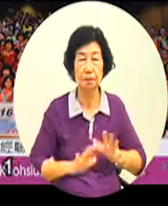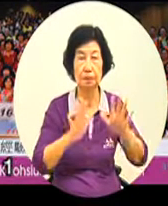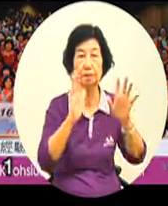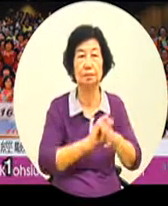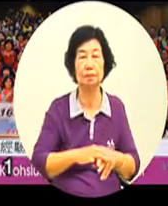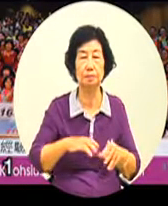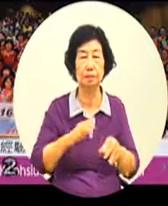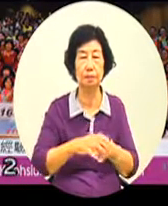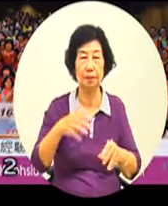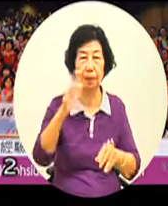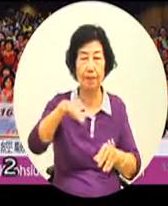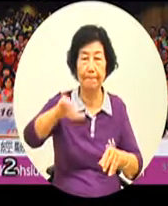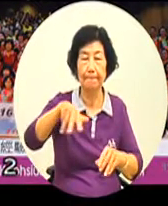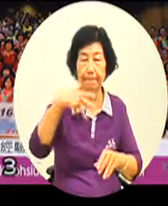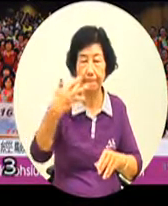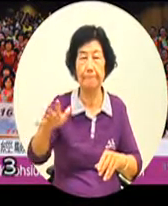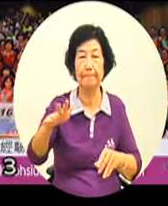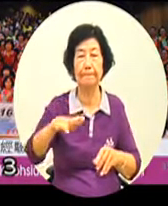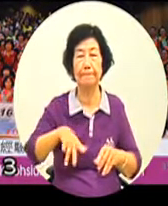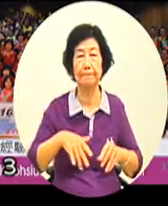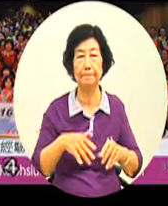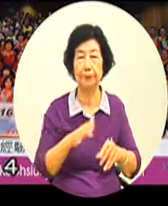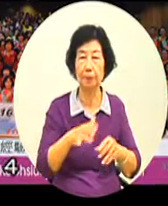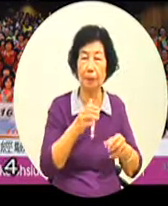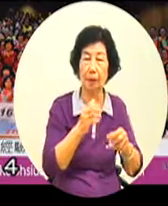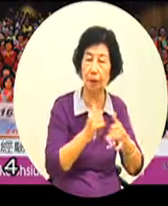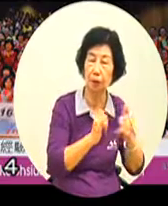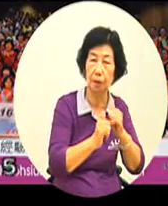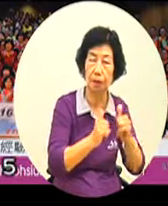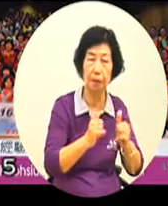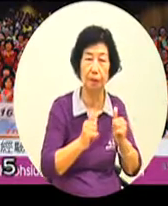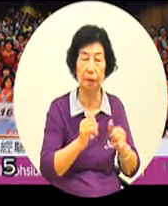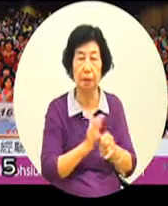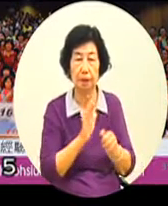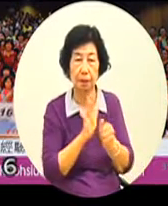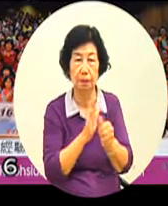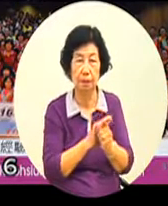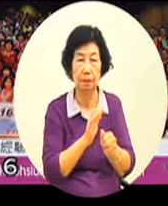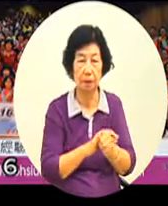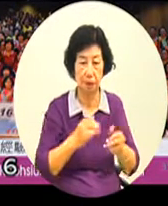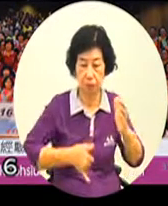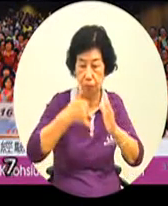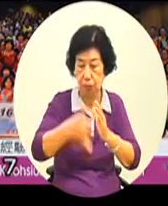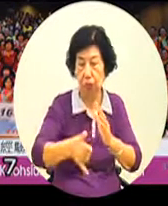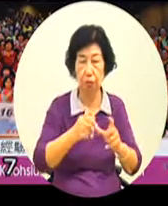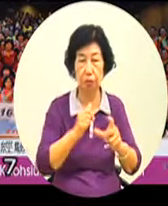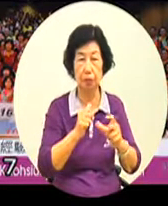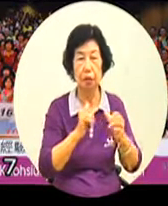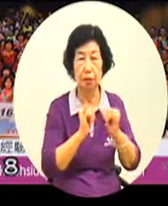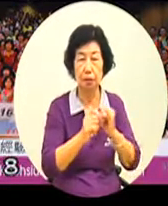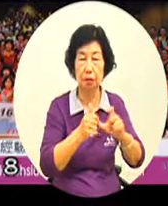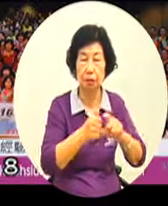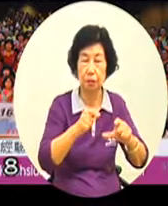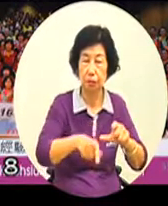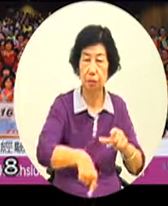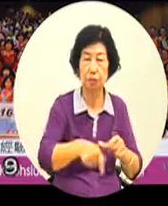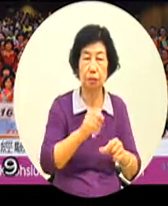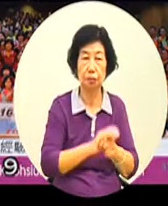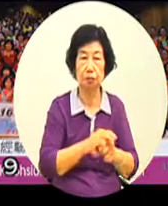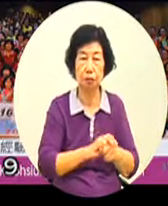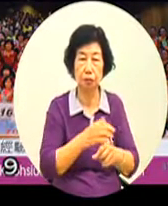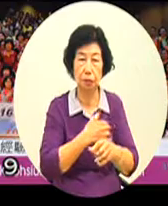会，也都是由社会局这边要不停的深入各个社区来协助怎么样把社区的一些能量